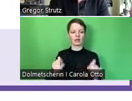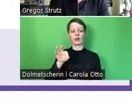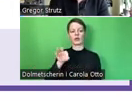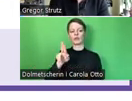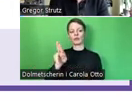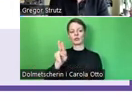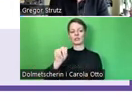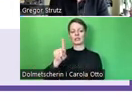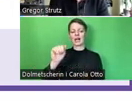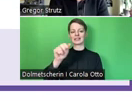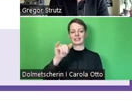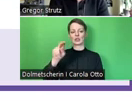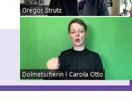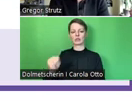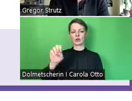der größten